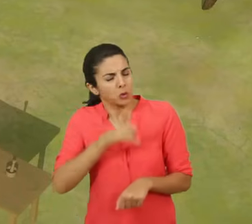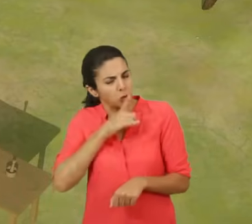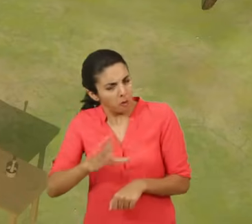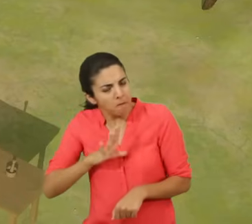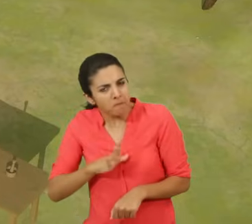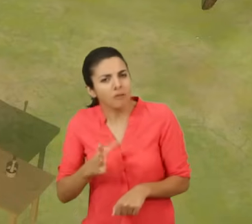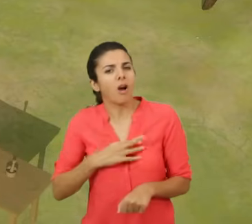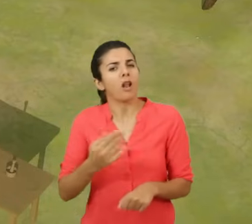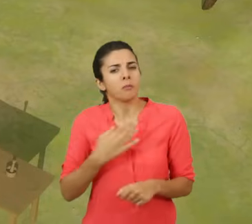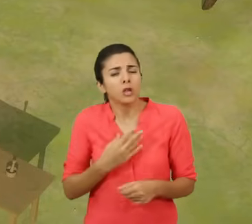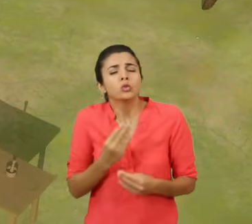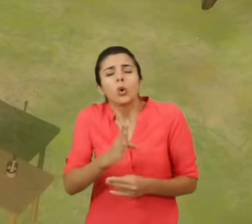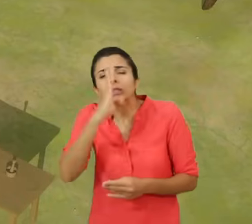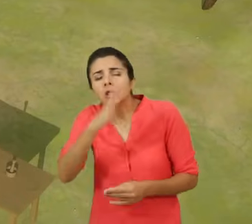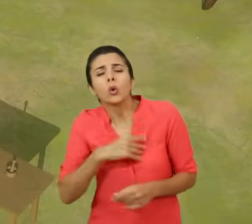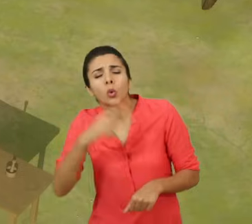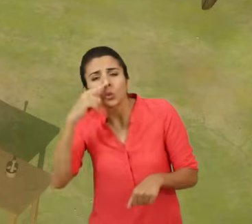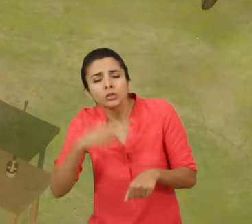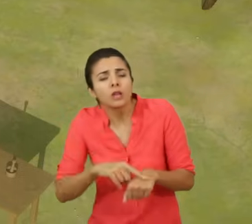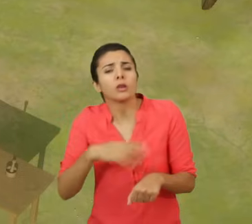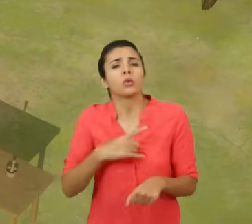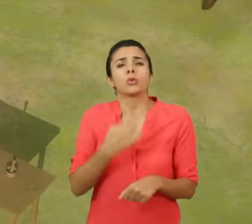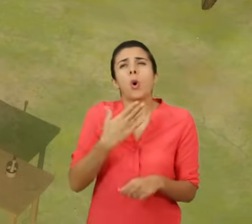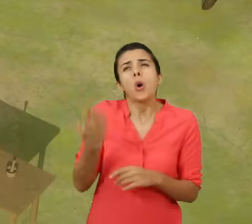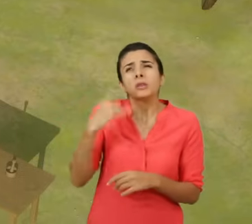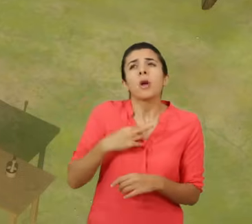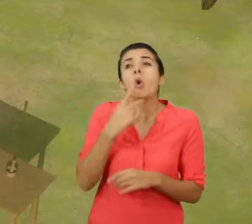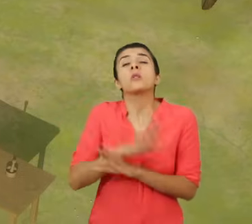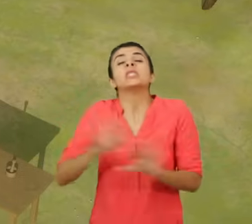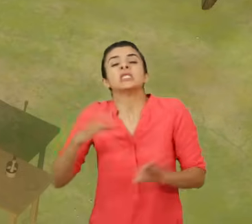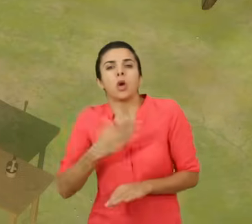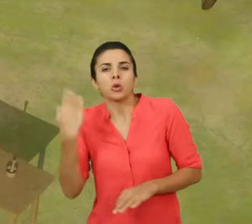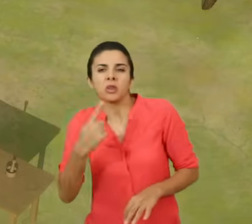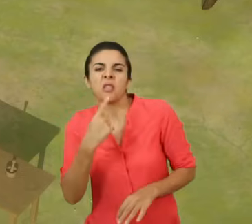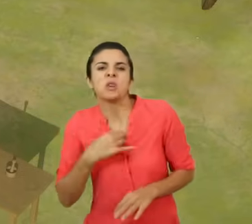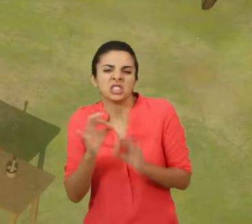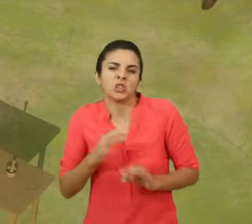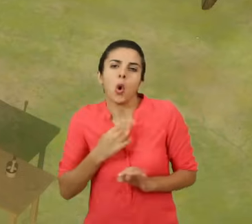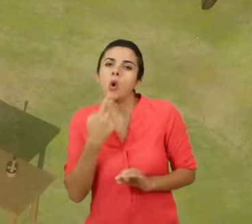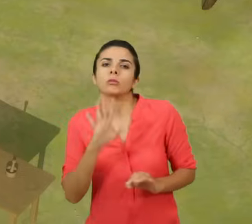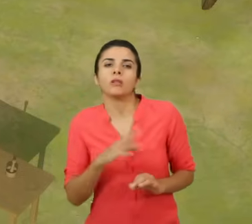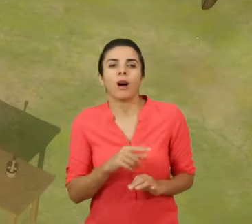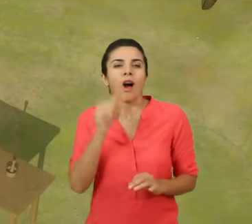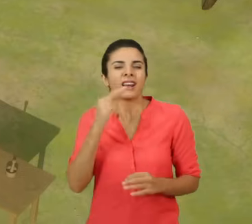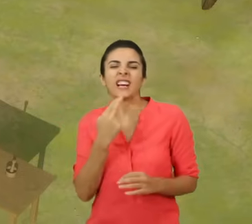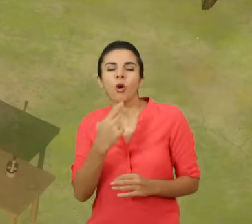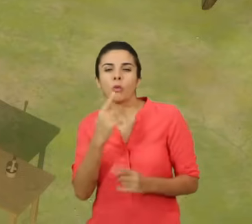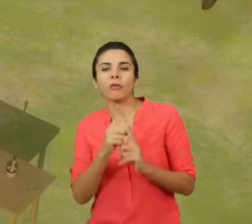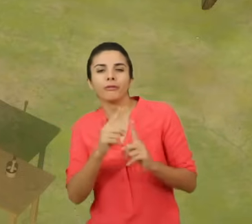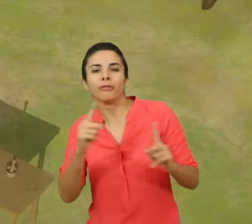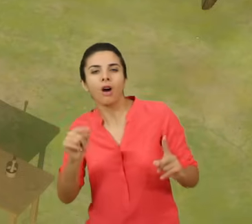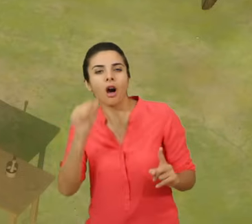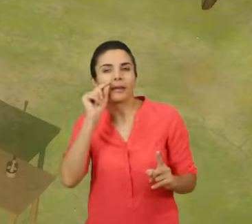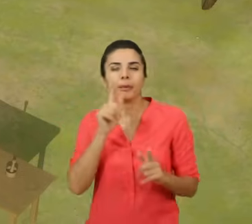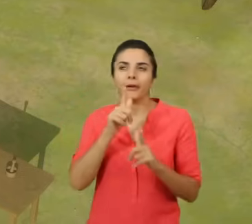ben. Hatta çok... Çeylikte yan yana yürüyerek uzaklaştılar. Bir keresinde konuşmayacağım demiştim ve konuşmamıştım. Konuşmamıştım çok ısrar etmişlerdi ama yine